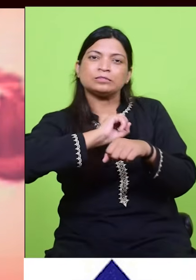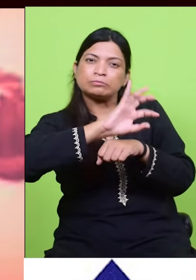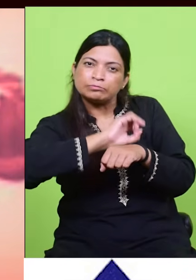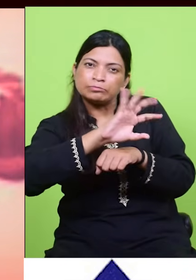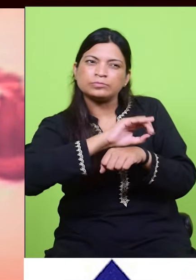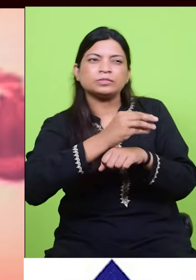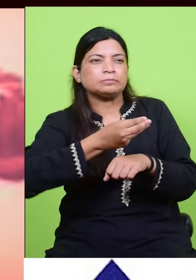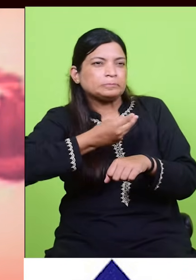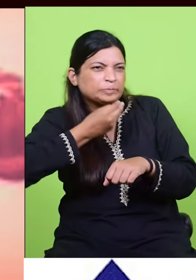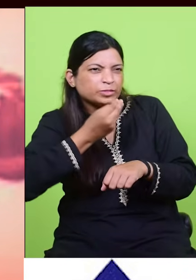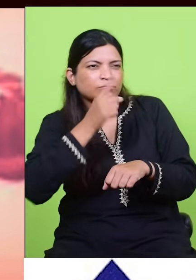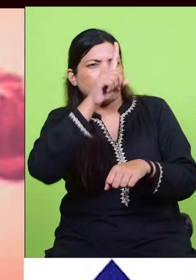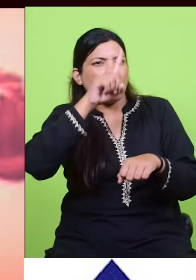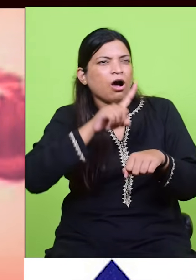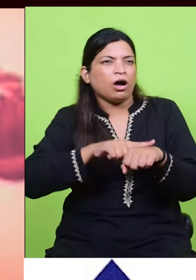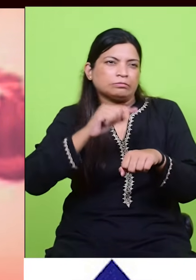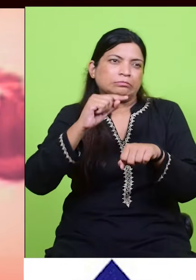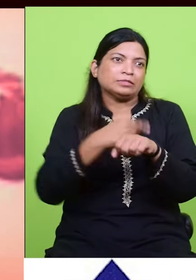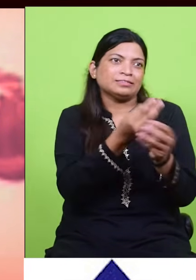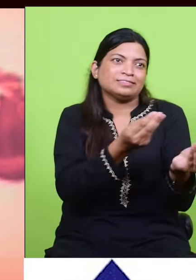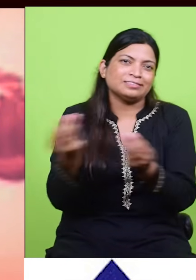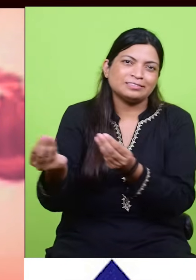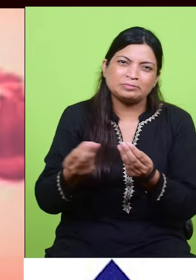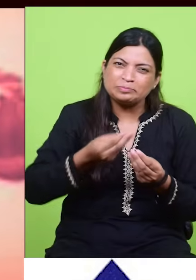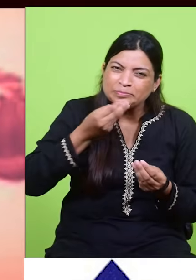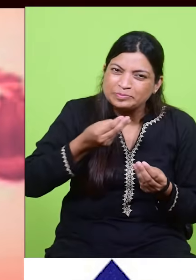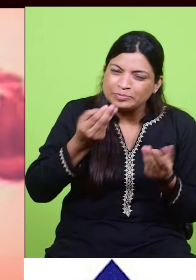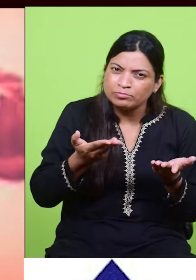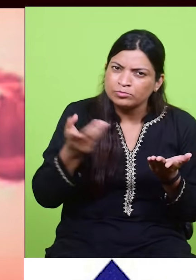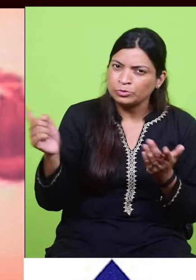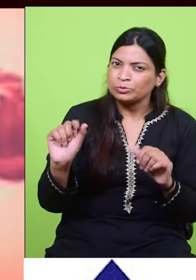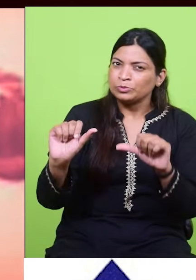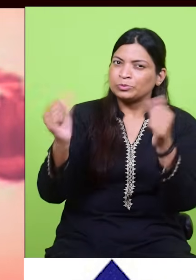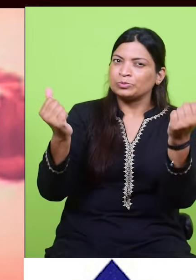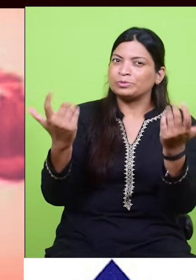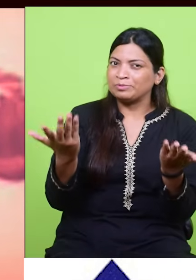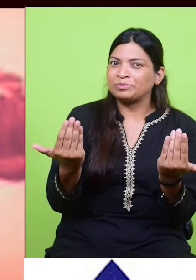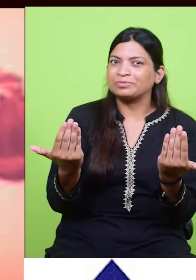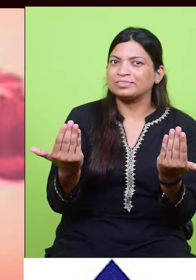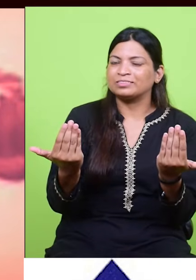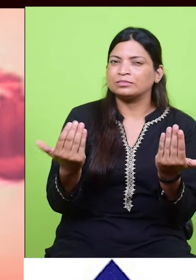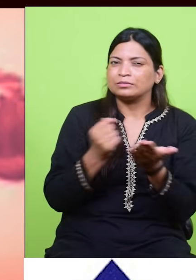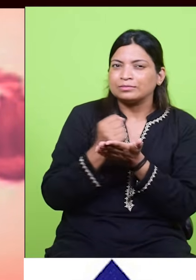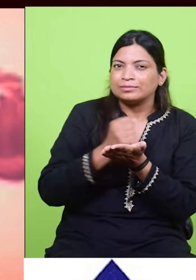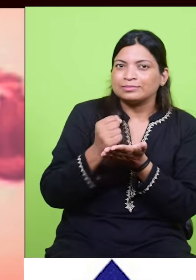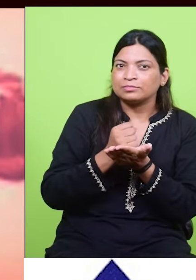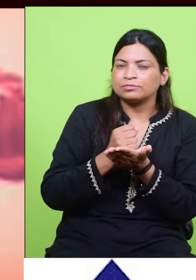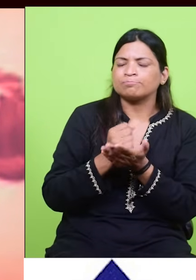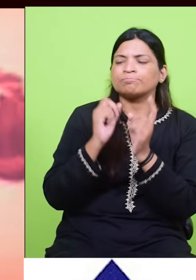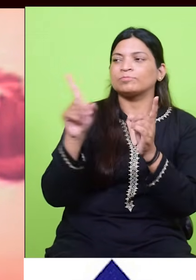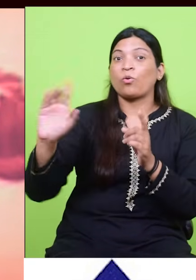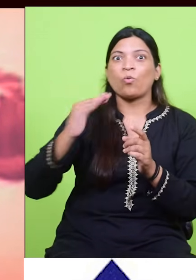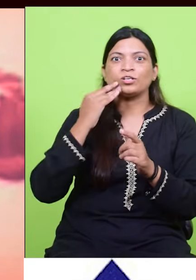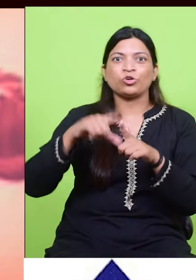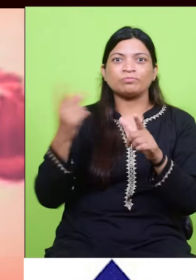में ओरिएंट करवाया 2-3 दिन। उसके जो नेक्स्ट जब रिपोर्टिंग ऑफिसर है, वहाँ के जो टॉप मोस्ट ऑफिसर्स है,